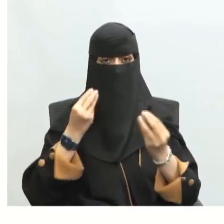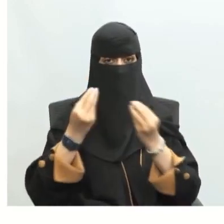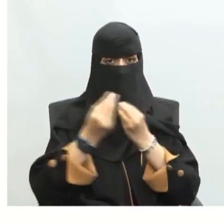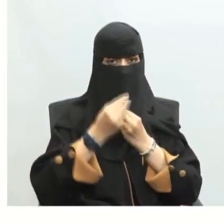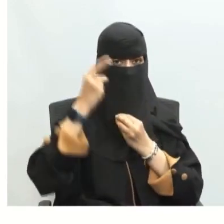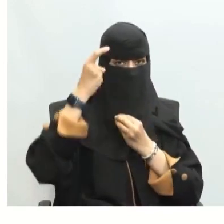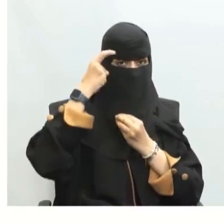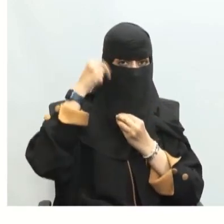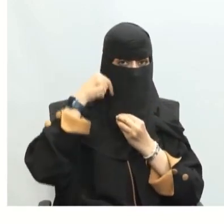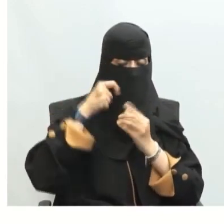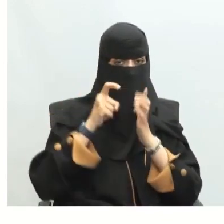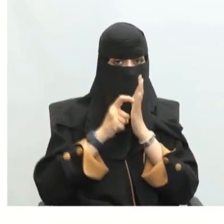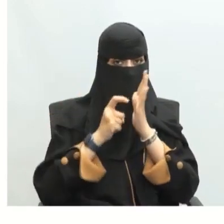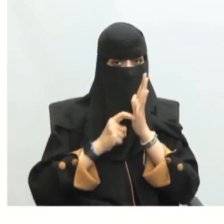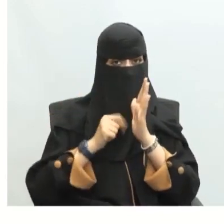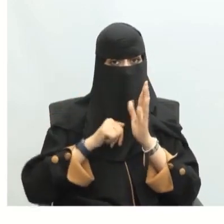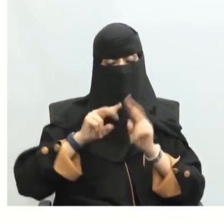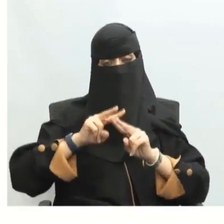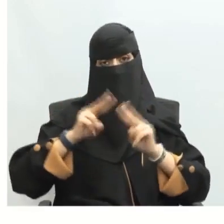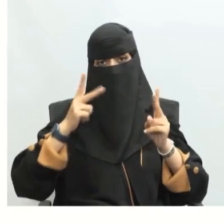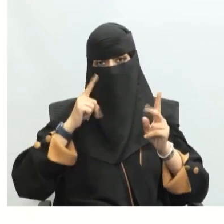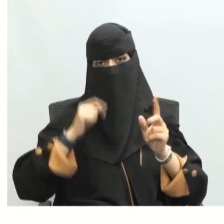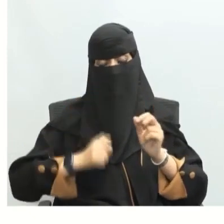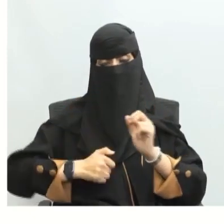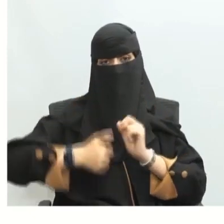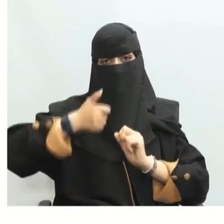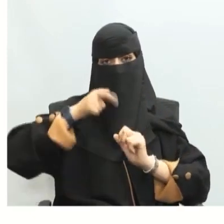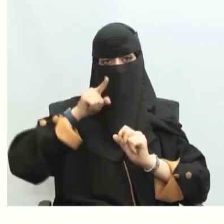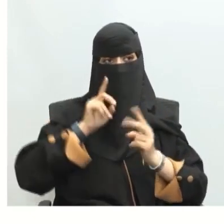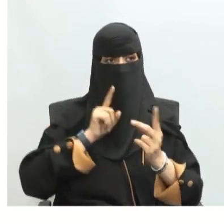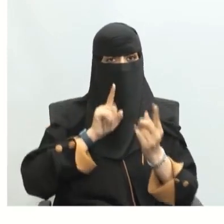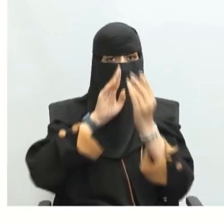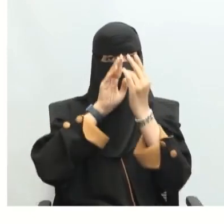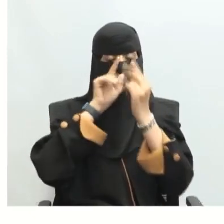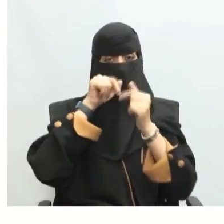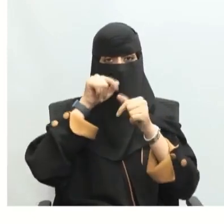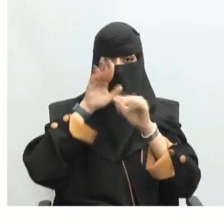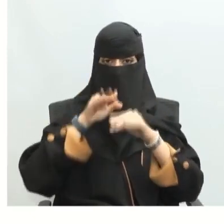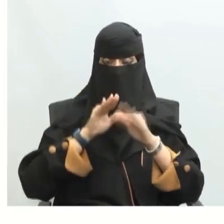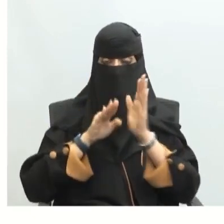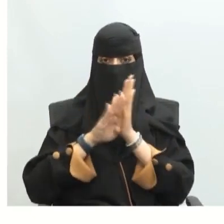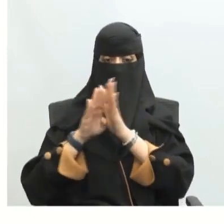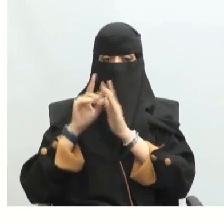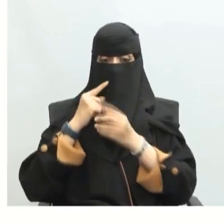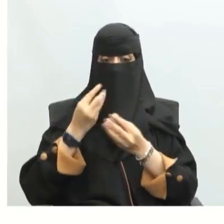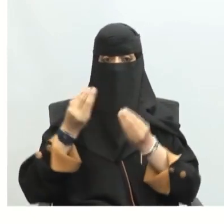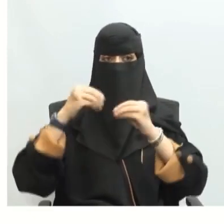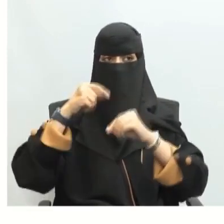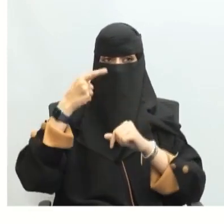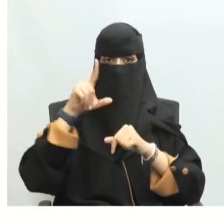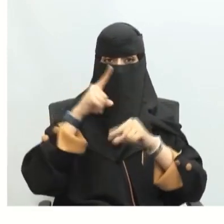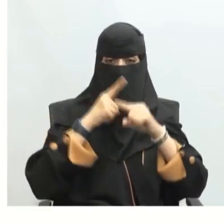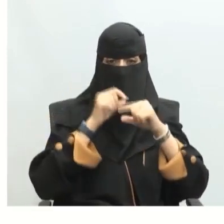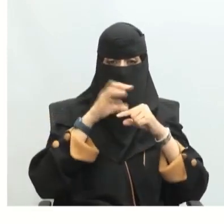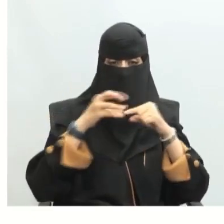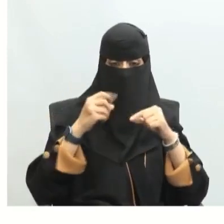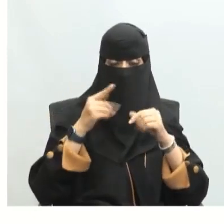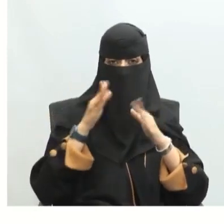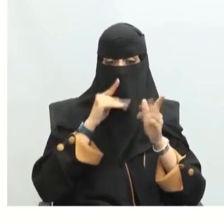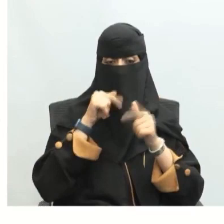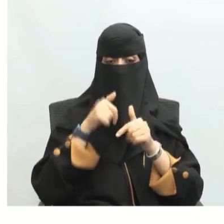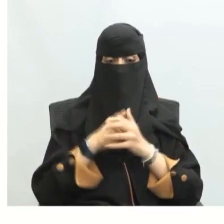ايضا من تعزيز المواقف الايجابيه كما ذكرنا ودعمها وايضا تصحيح المواقف السلبيه